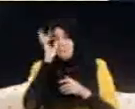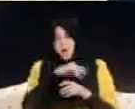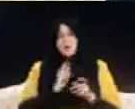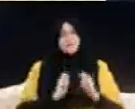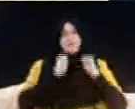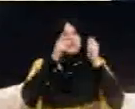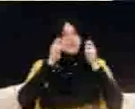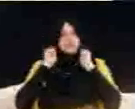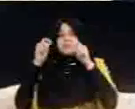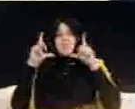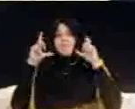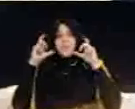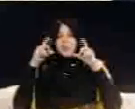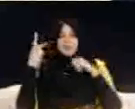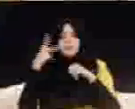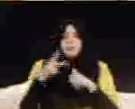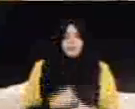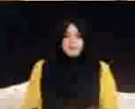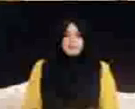وتعليقها.